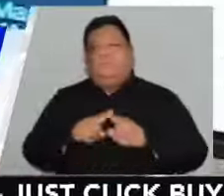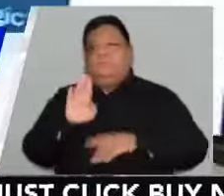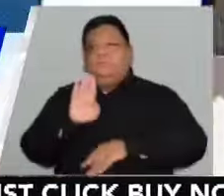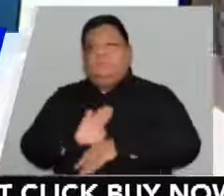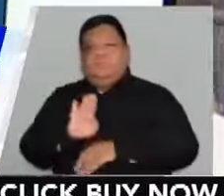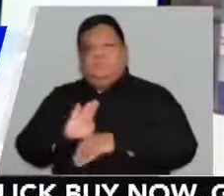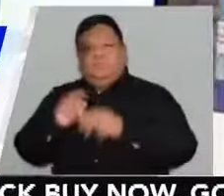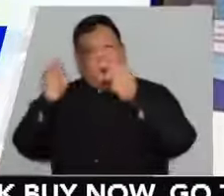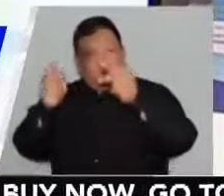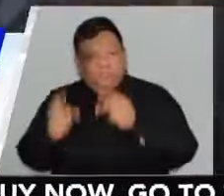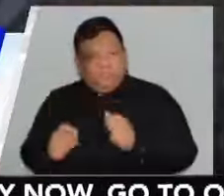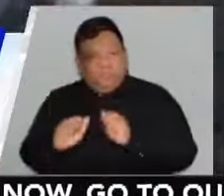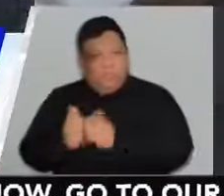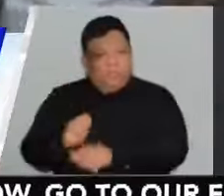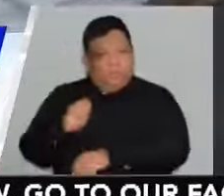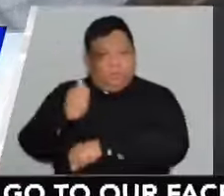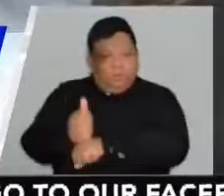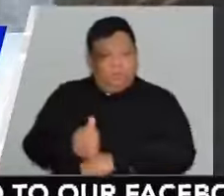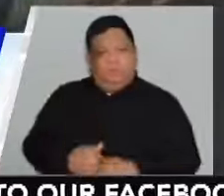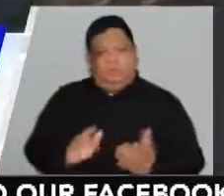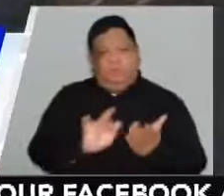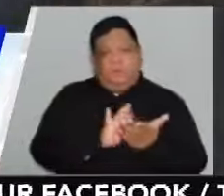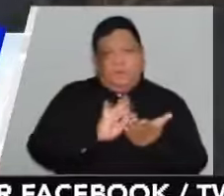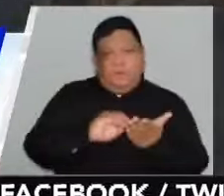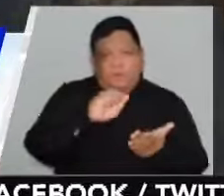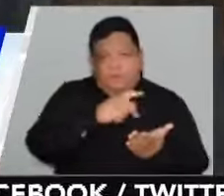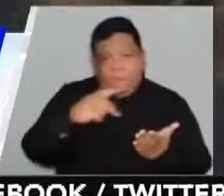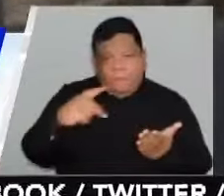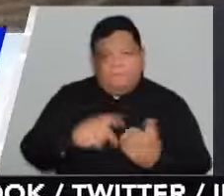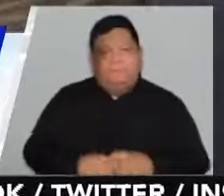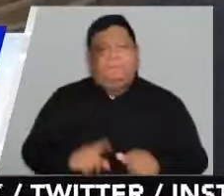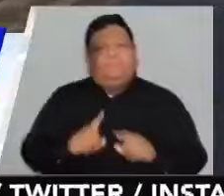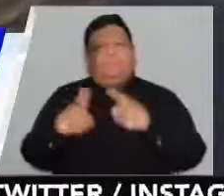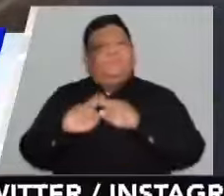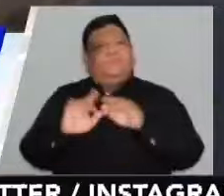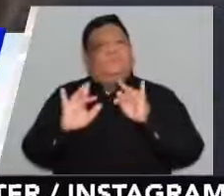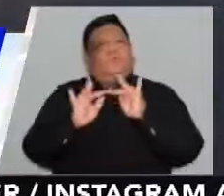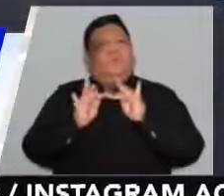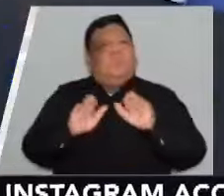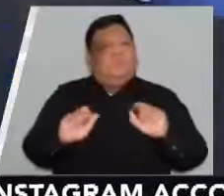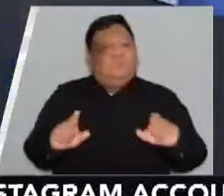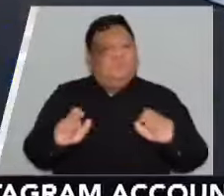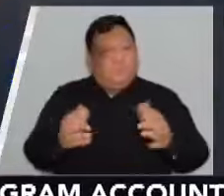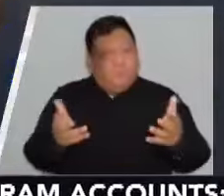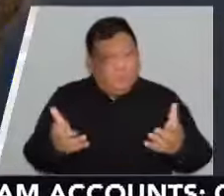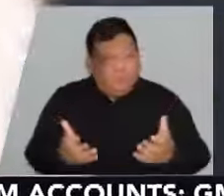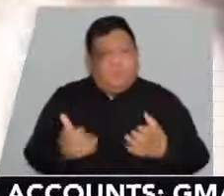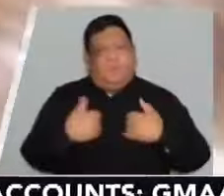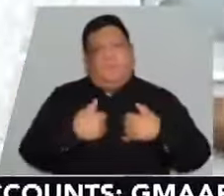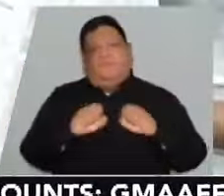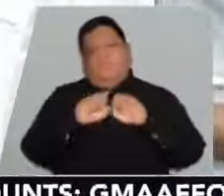app, pati e-commerce solution sa mga gustong maging online seller.